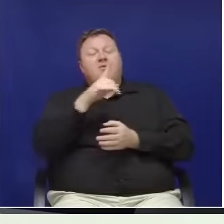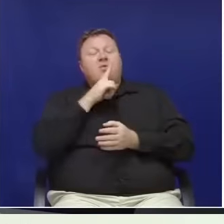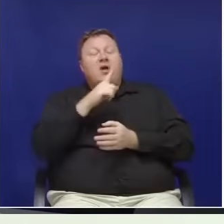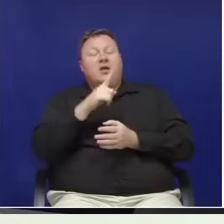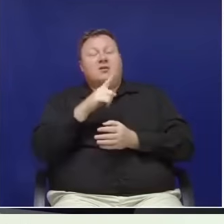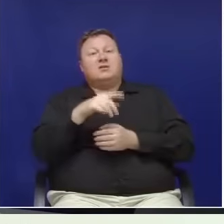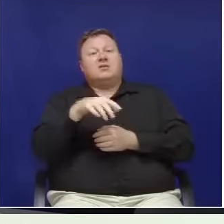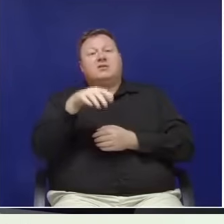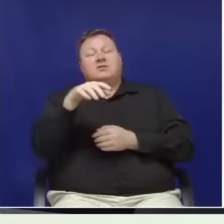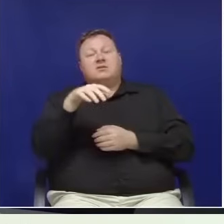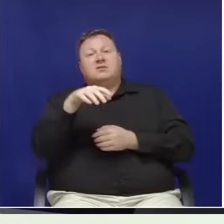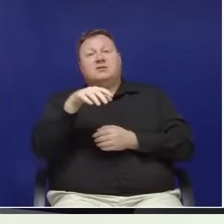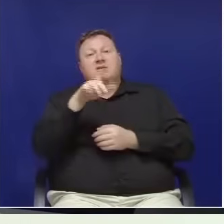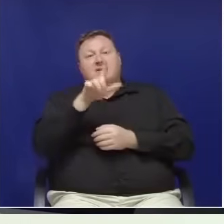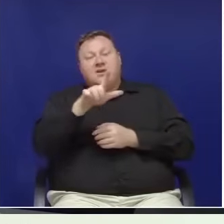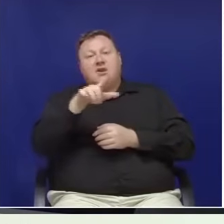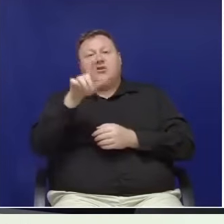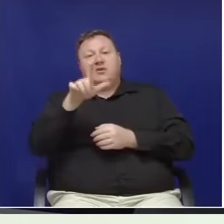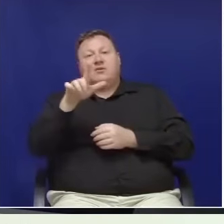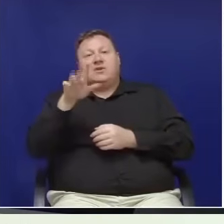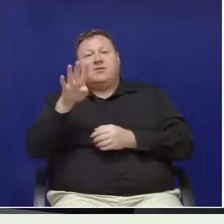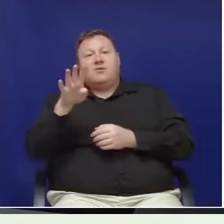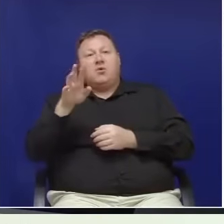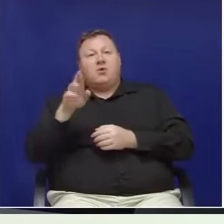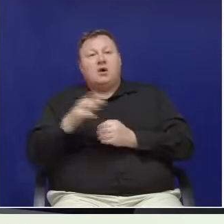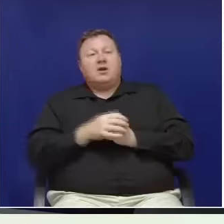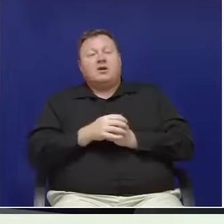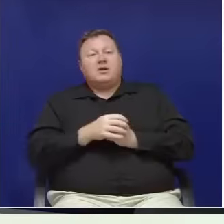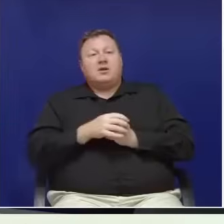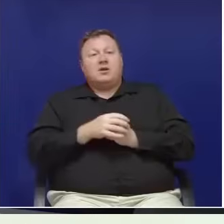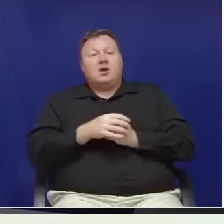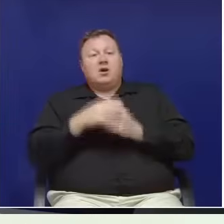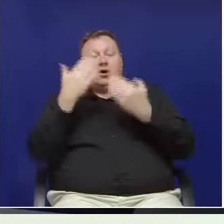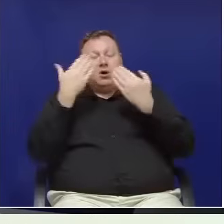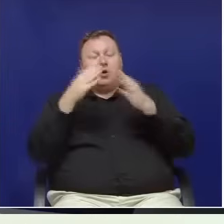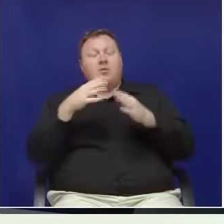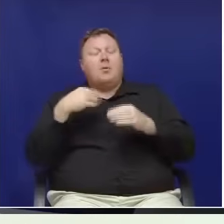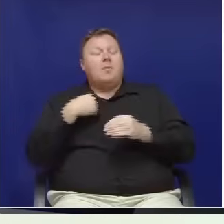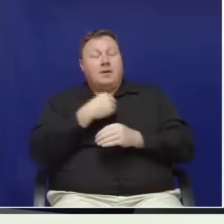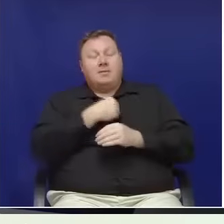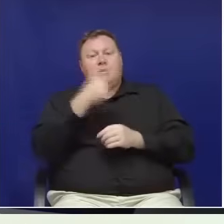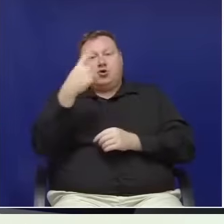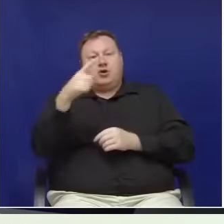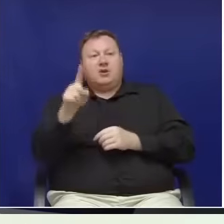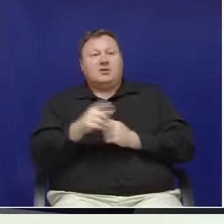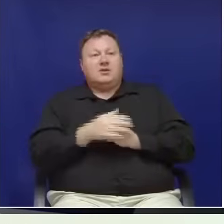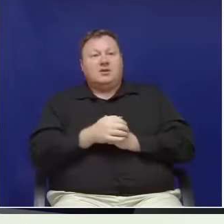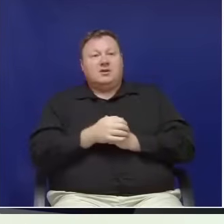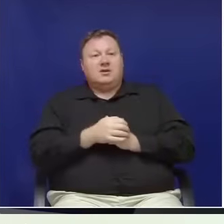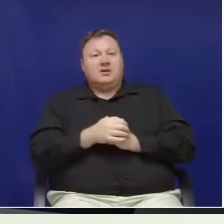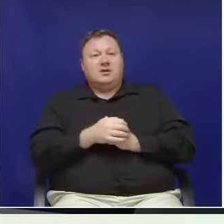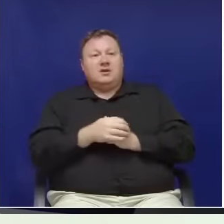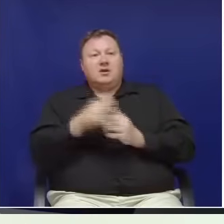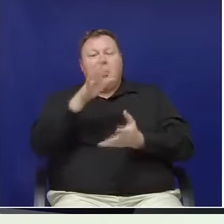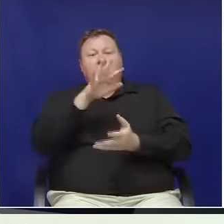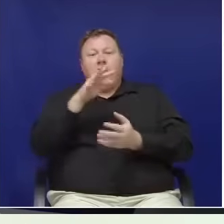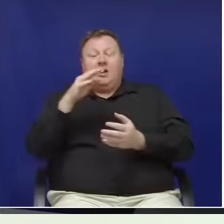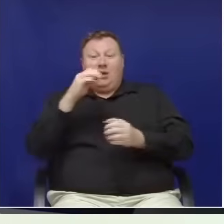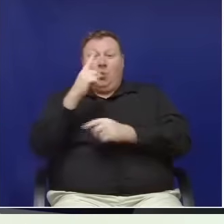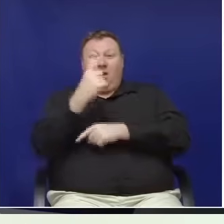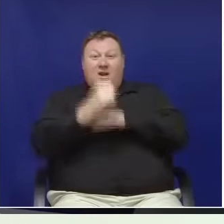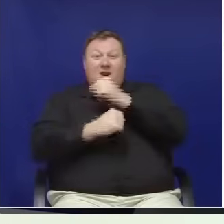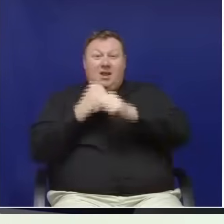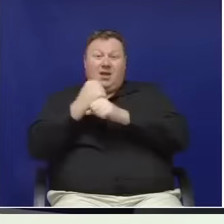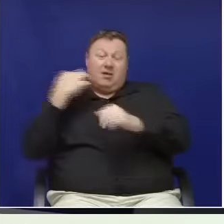R4.774 per maand. En die agbare lid is ook reg. Dit is 'n jaar tydperk en in